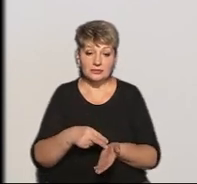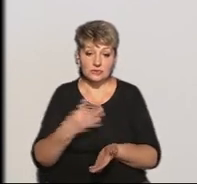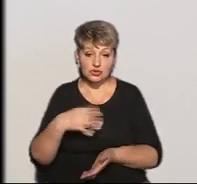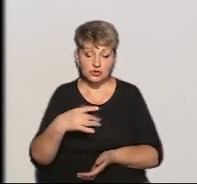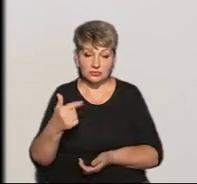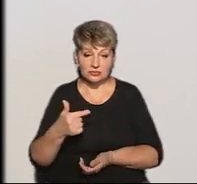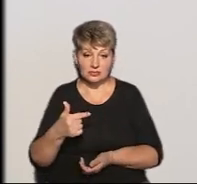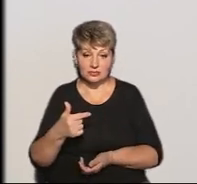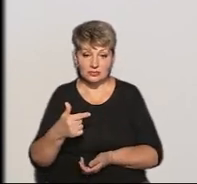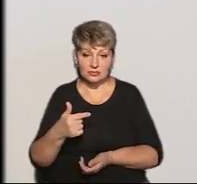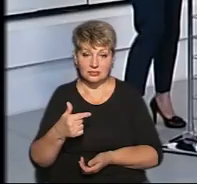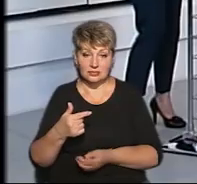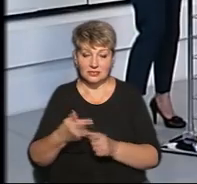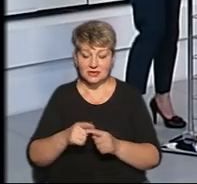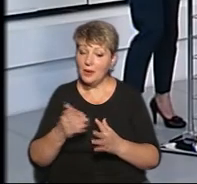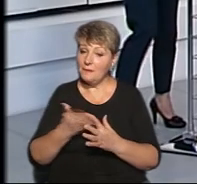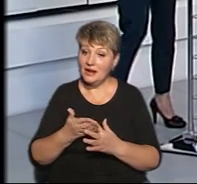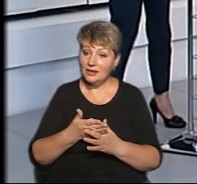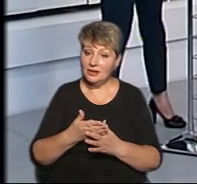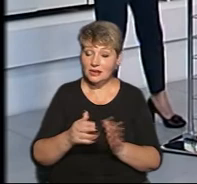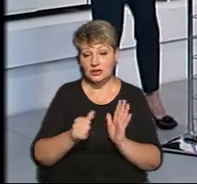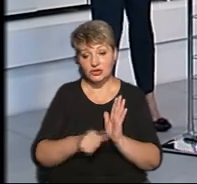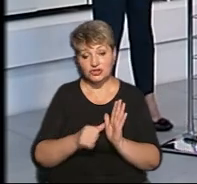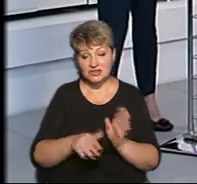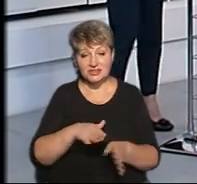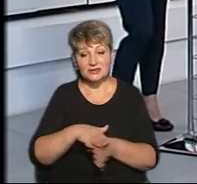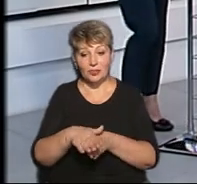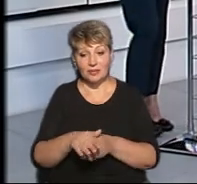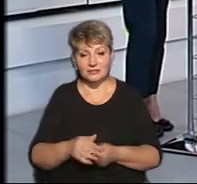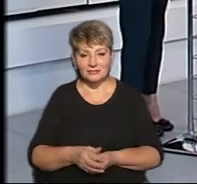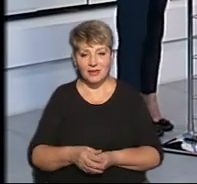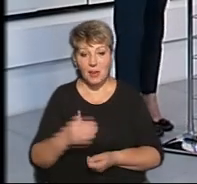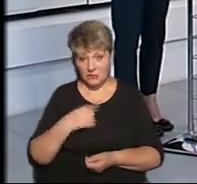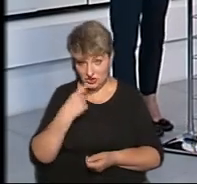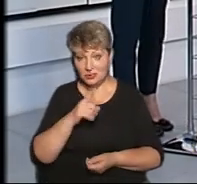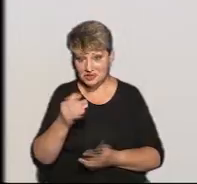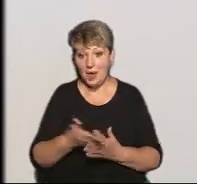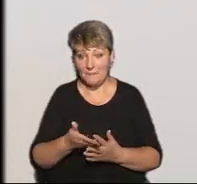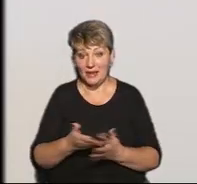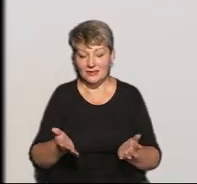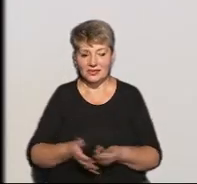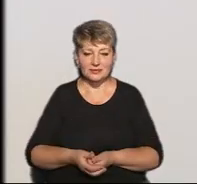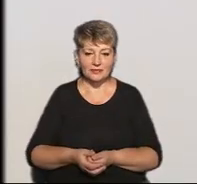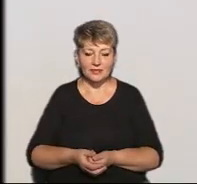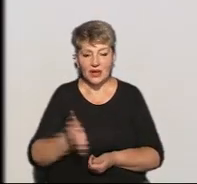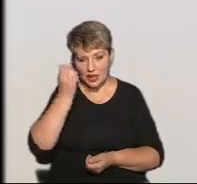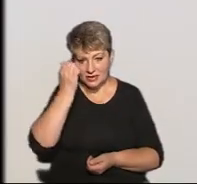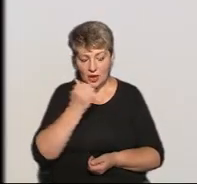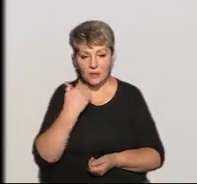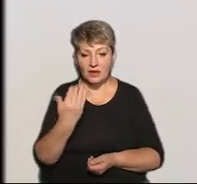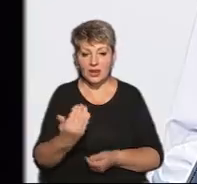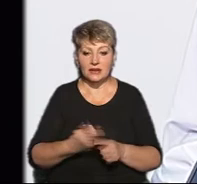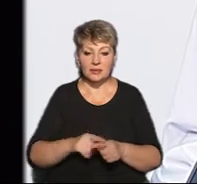40 гривень. Це пільговий. І 60 гривень повний квиток. Так ми ж за пільговий кажемо. Всі повинні будуть пільговими. Це була